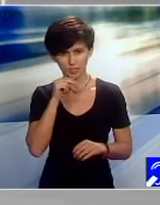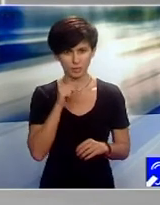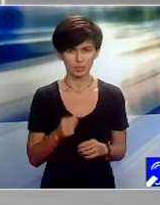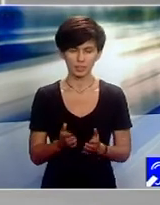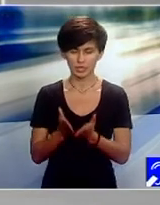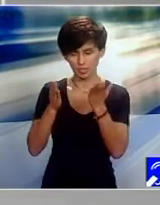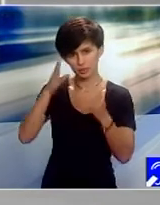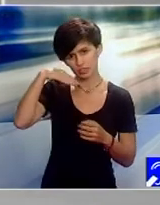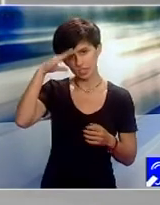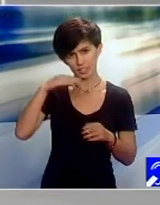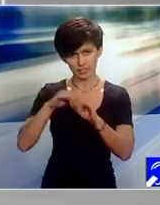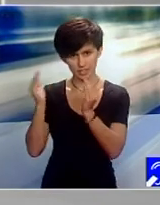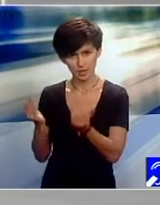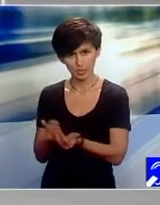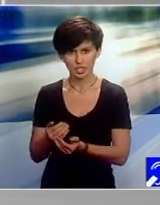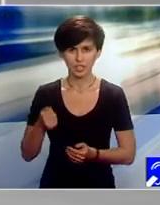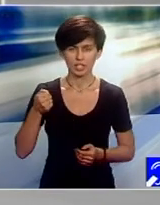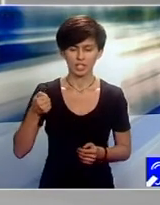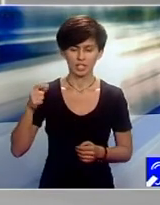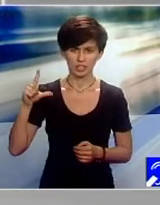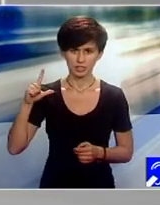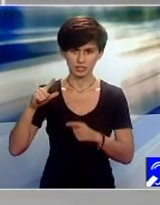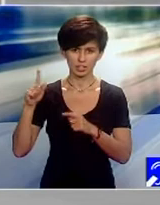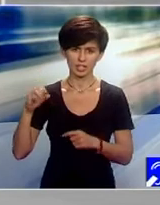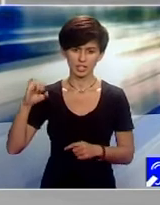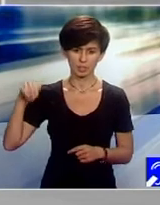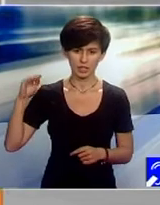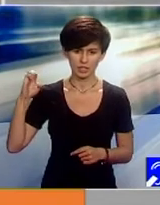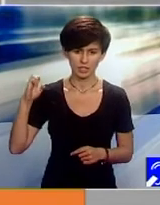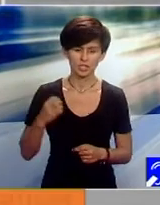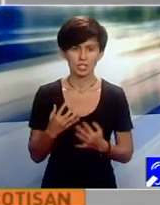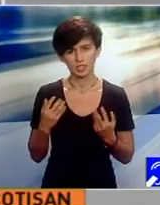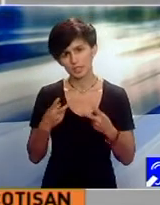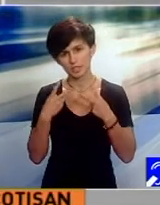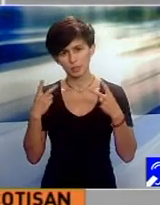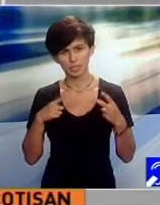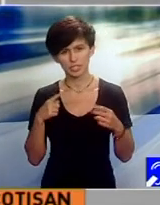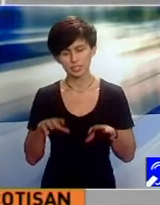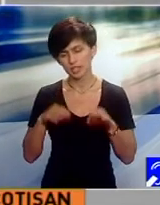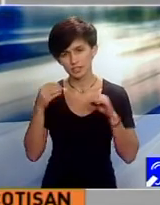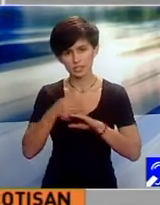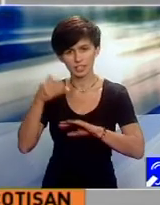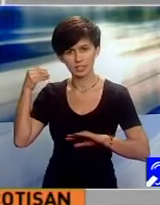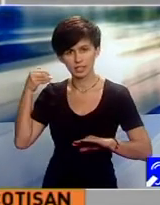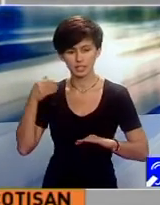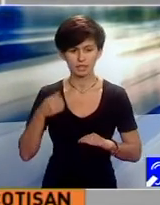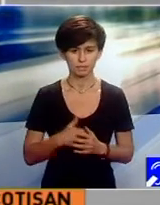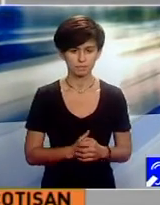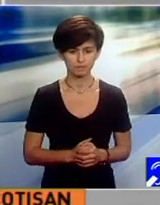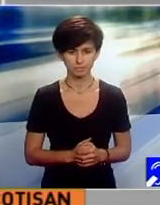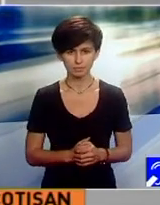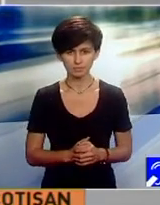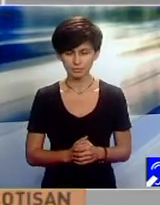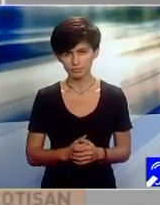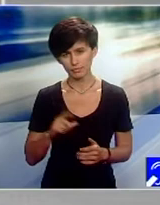Zilei Mondiale Alzheimer, despre campaniile derulate cu această ocazie și despre cât de importantă este depistarea acestei boli în stadiu precoce.